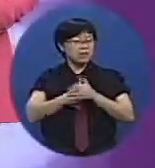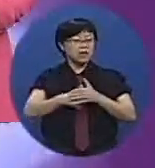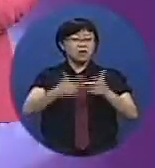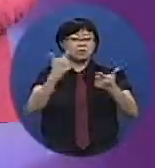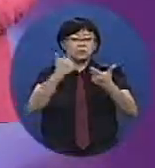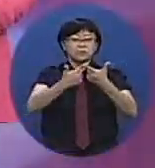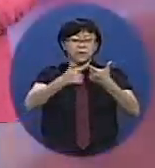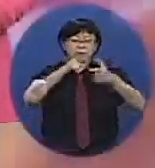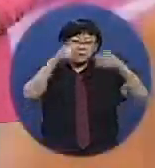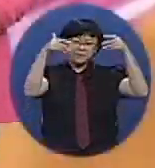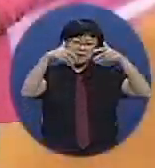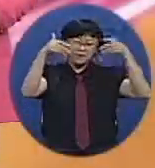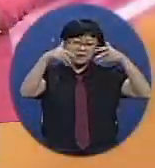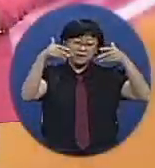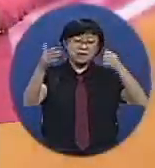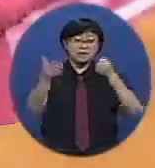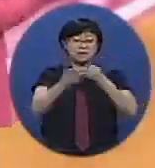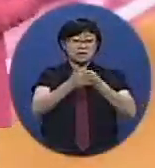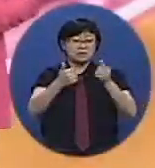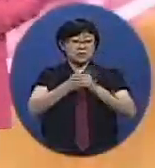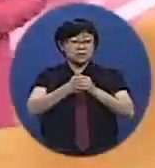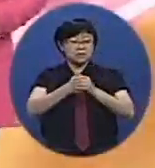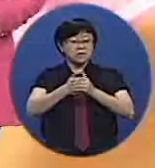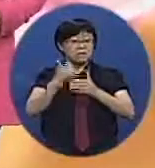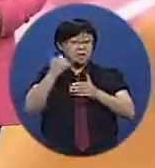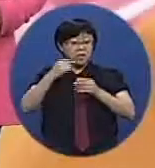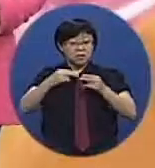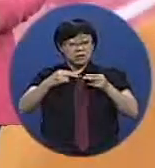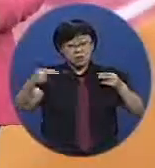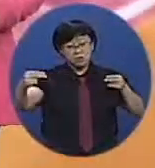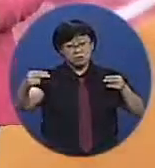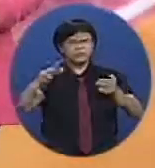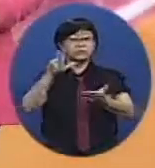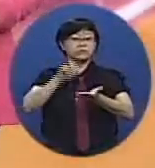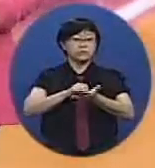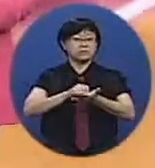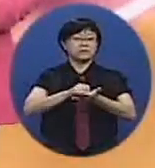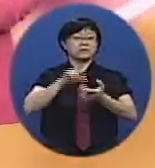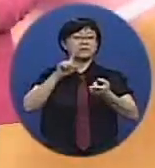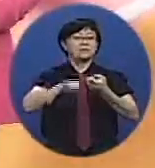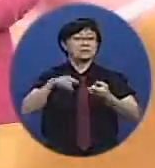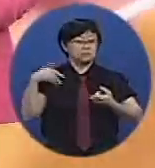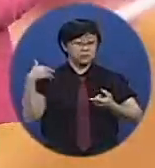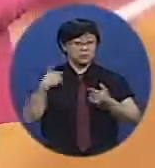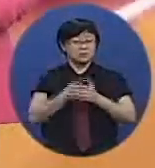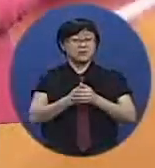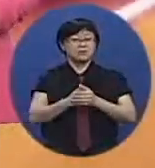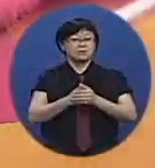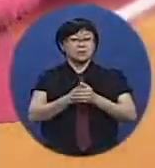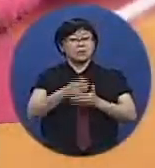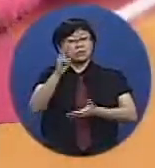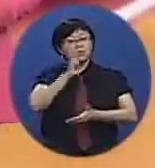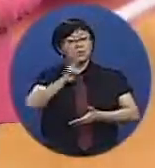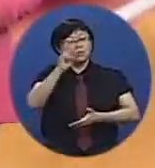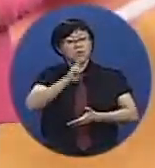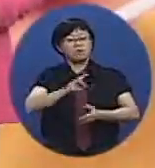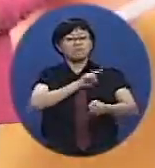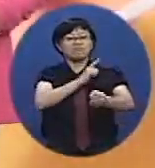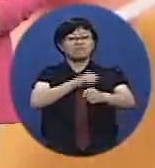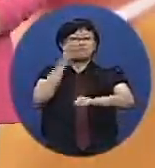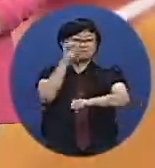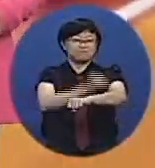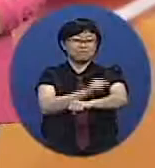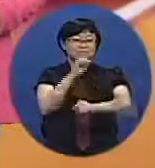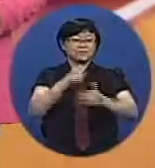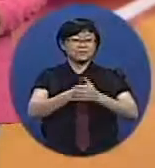이번에 갑작스러운 비로 이 설로 네, 예, 예, 설로가 예. 문제가 있는지 어쨌든 노래 실력은